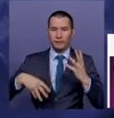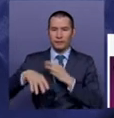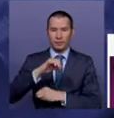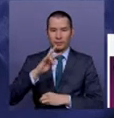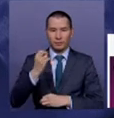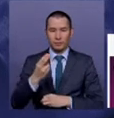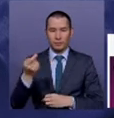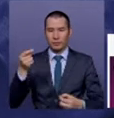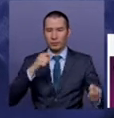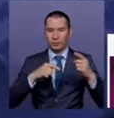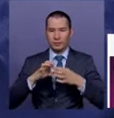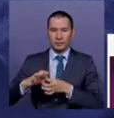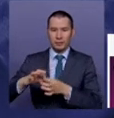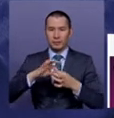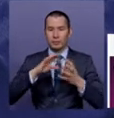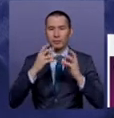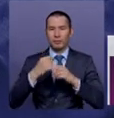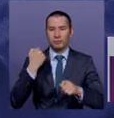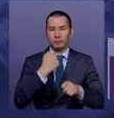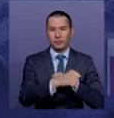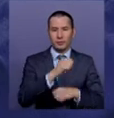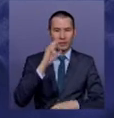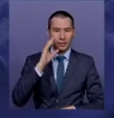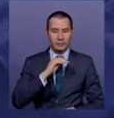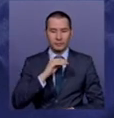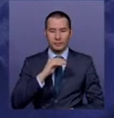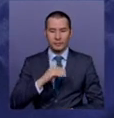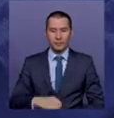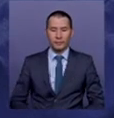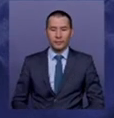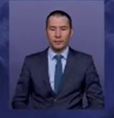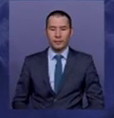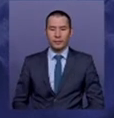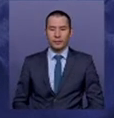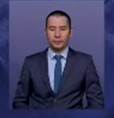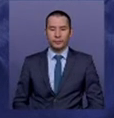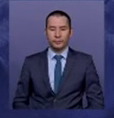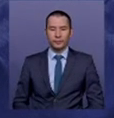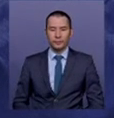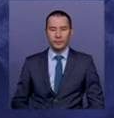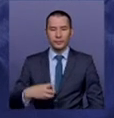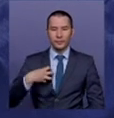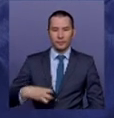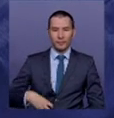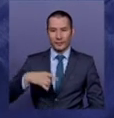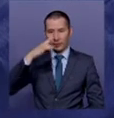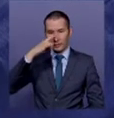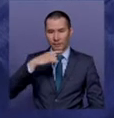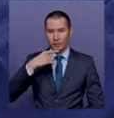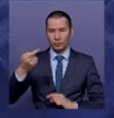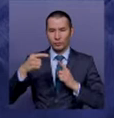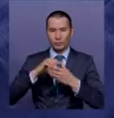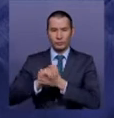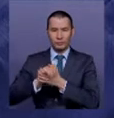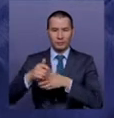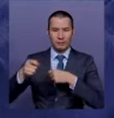қажет. Пандемиямен күресу үшін тиісті деңгейде қаржыландыратын және мықты жұмыс істейтін жүйе керек. Франция мен Қазақстан арасындағы